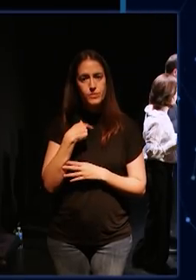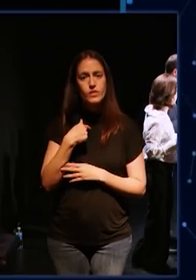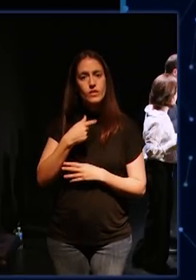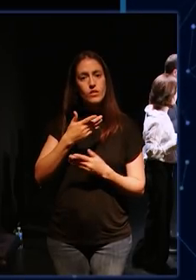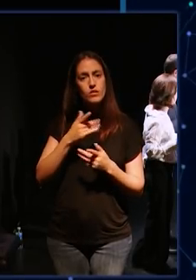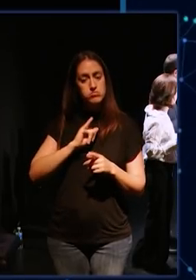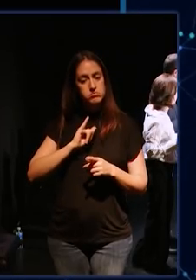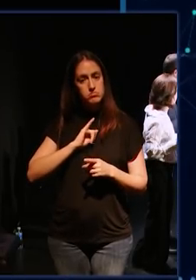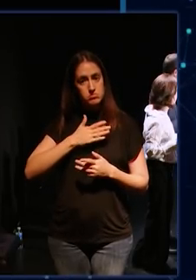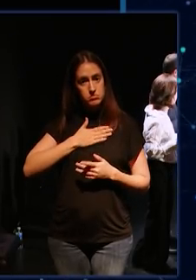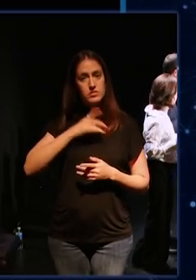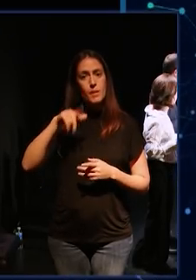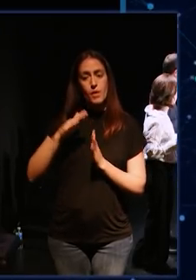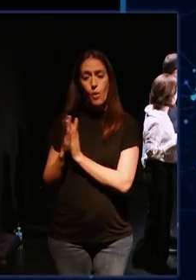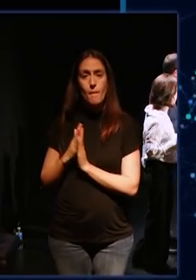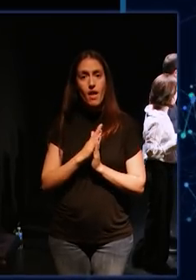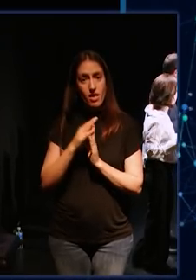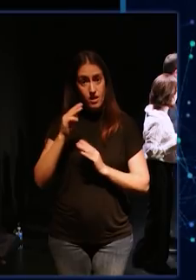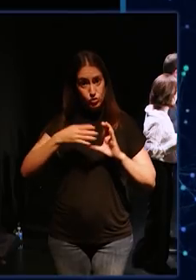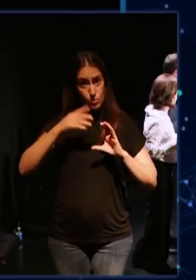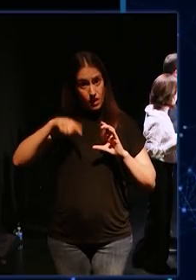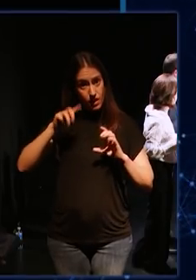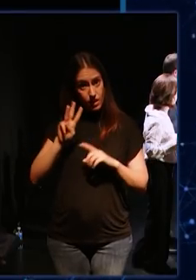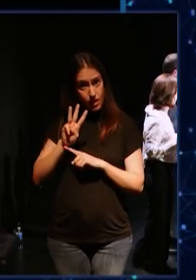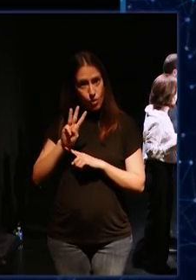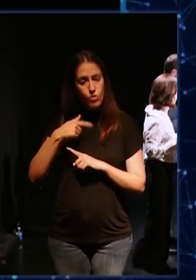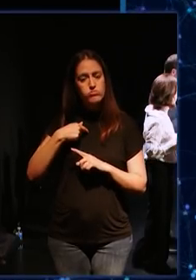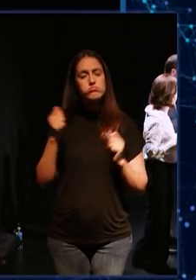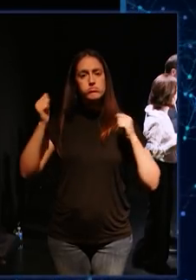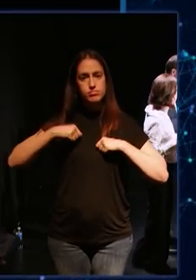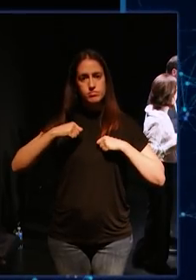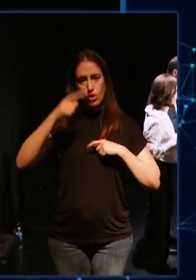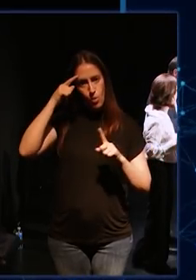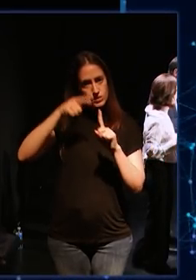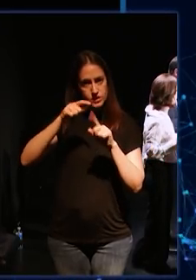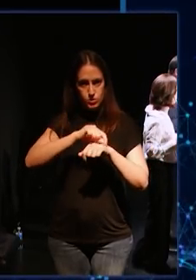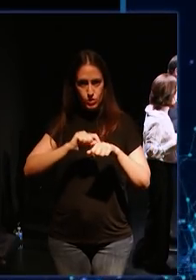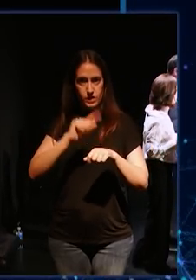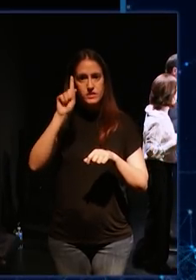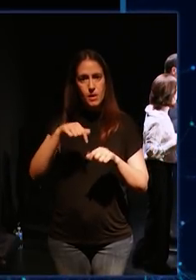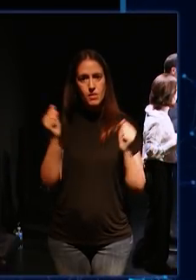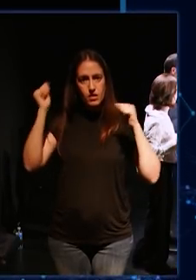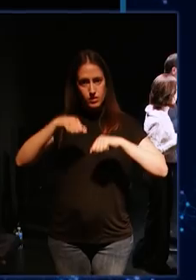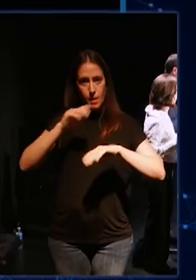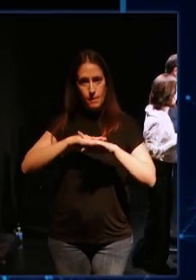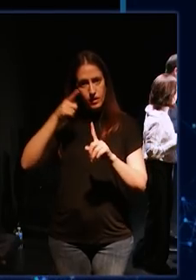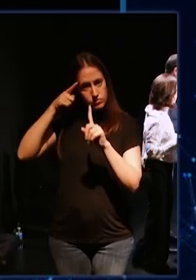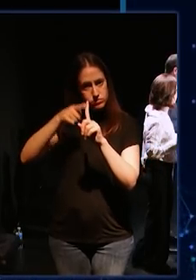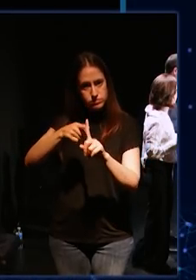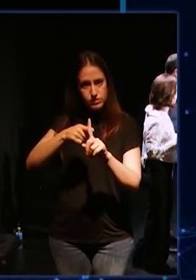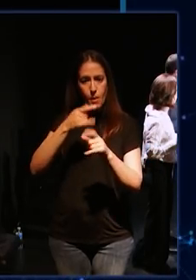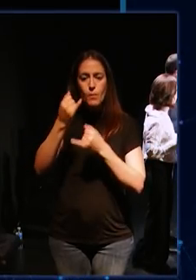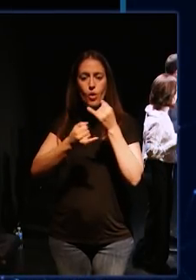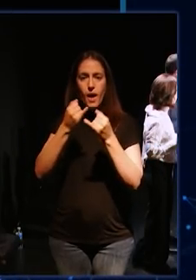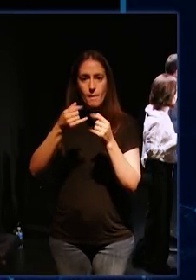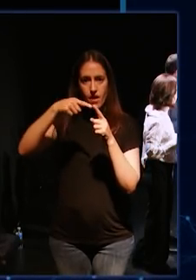resta de companyes de la CUP Cardedeu és la convicció en els nostres objectius polítics i la determinació en anar a l'arrel dels problemes.